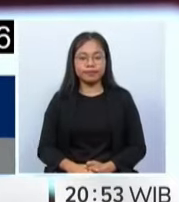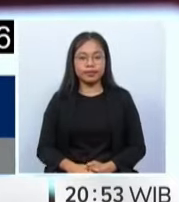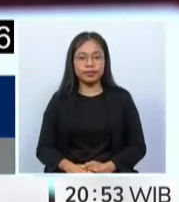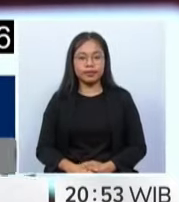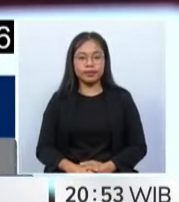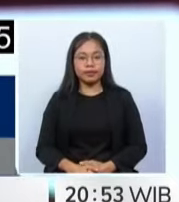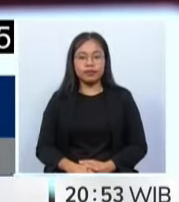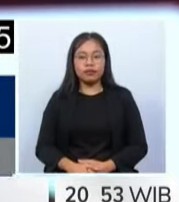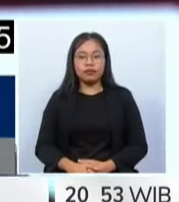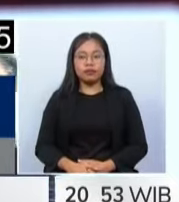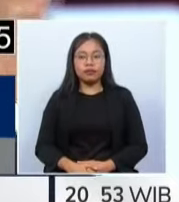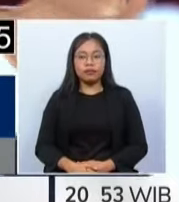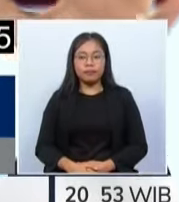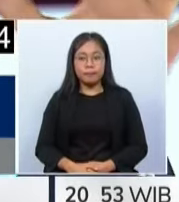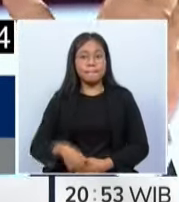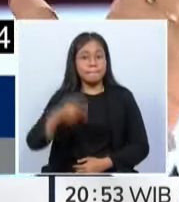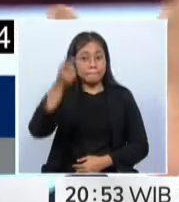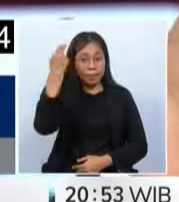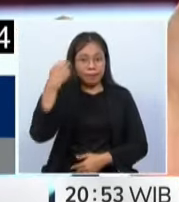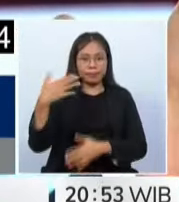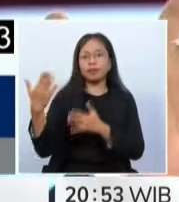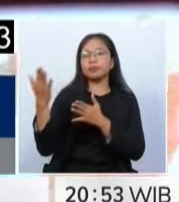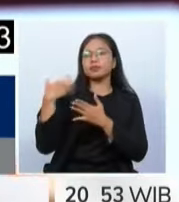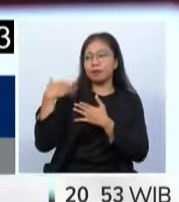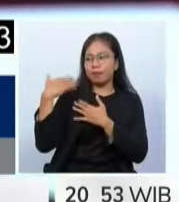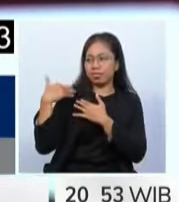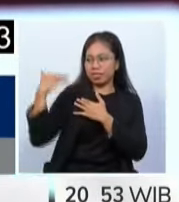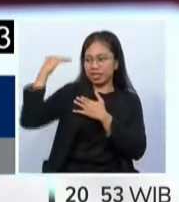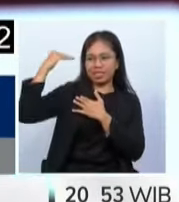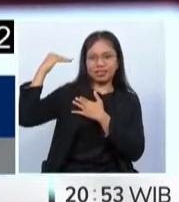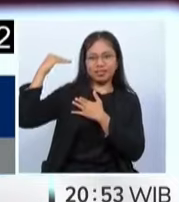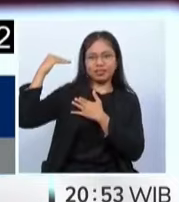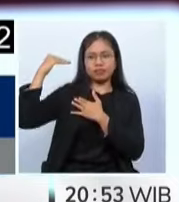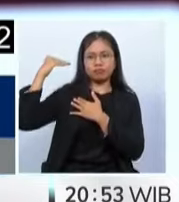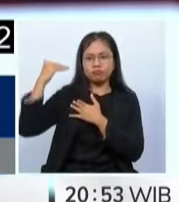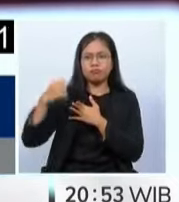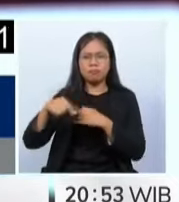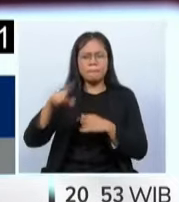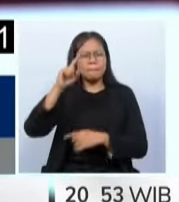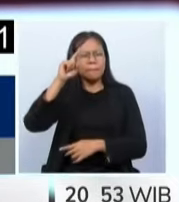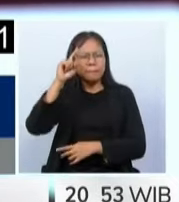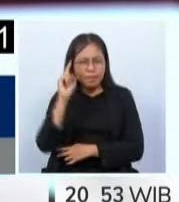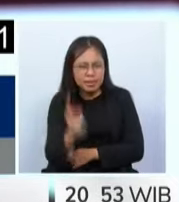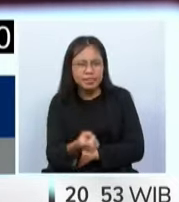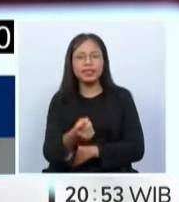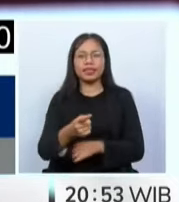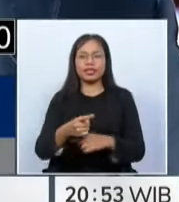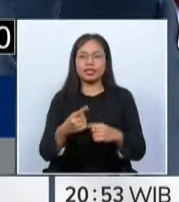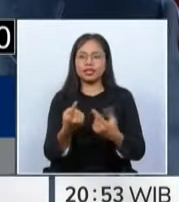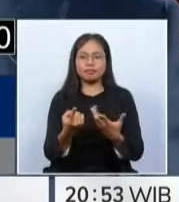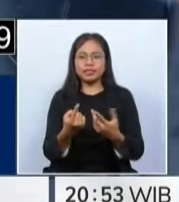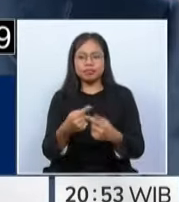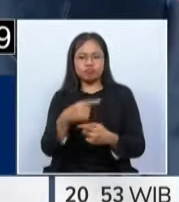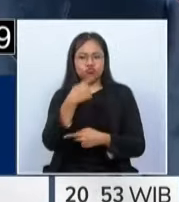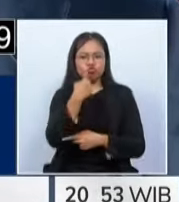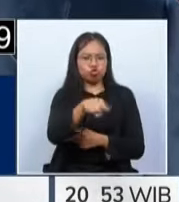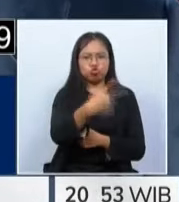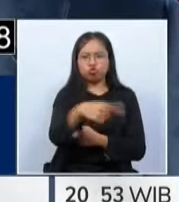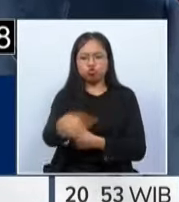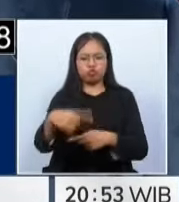kepemimpinan semakin luas cakupannya semakin Kompleks organisasinya maka